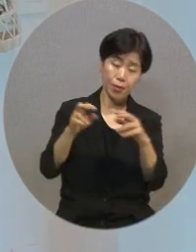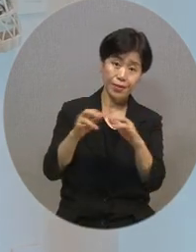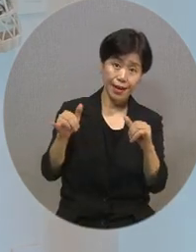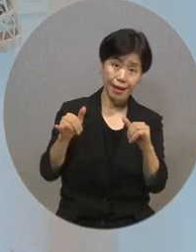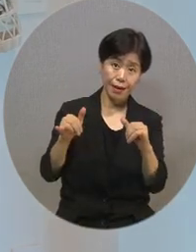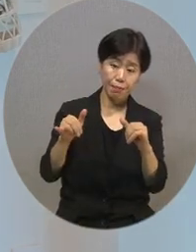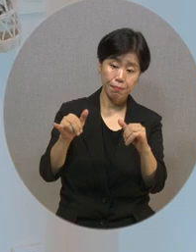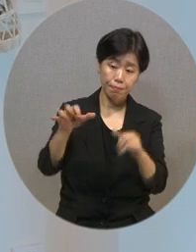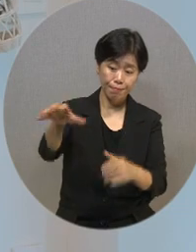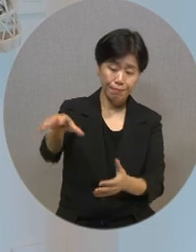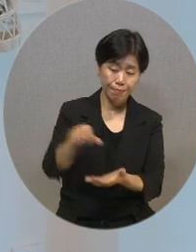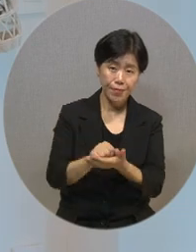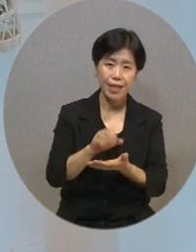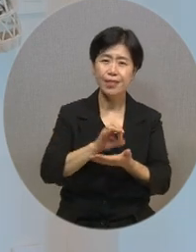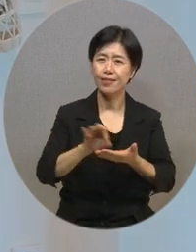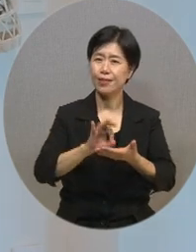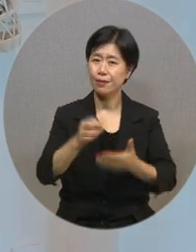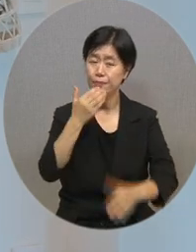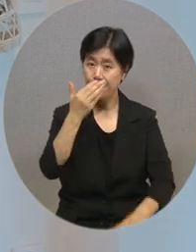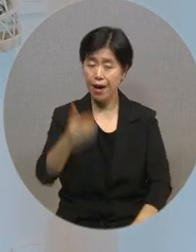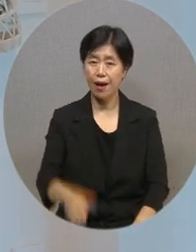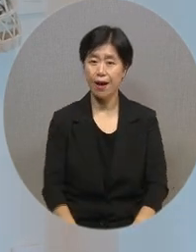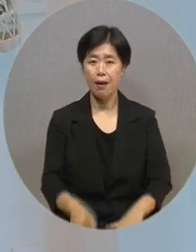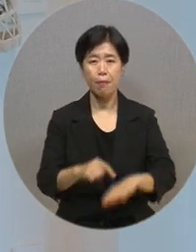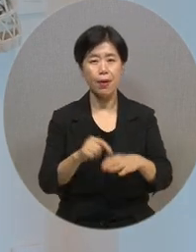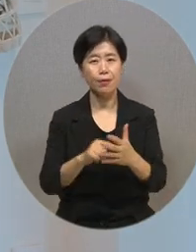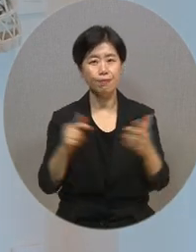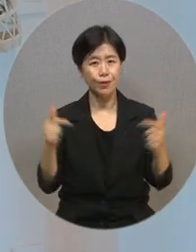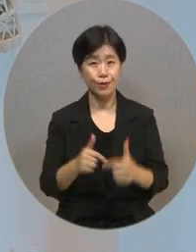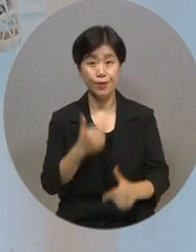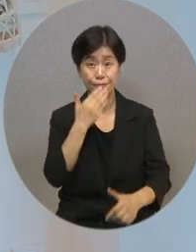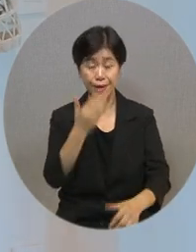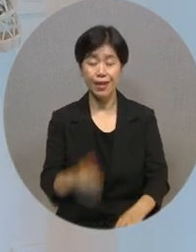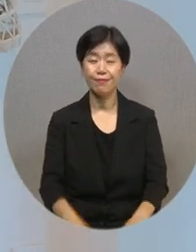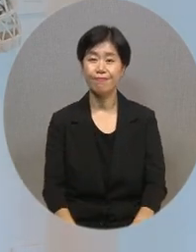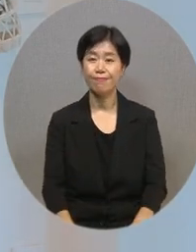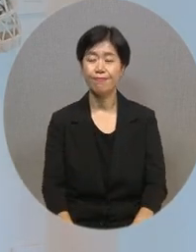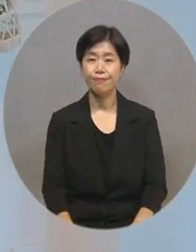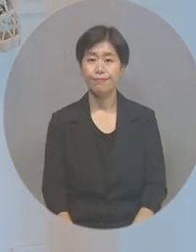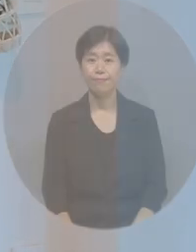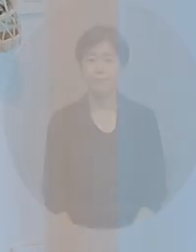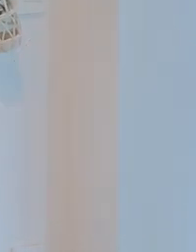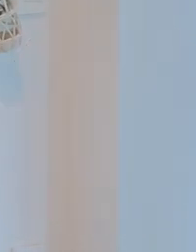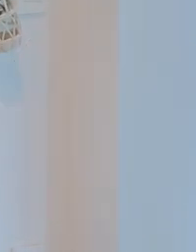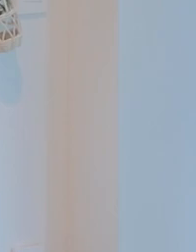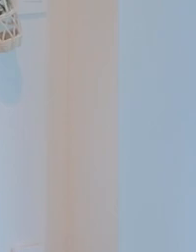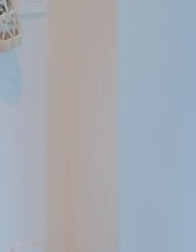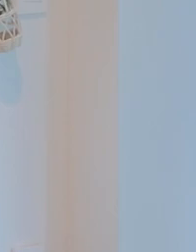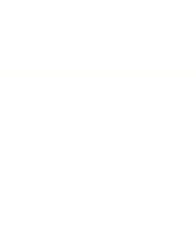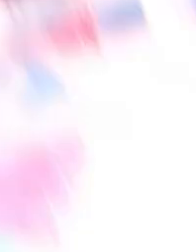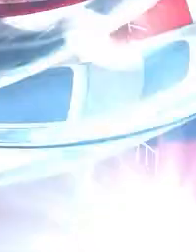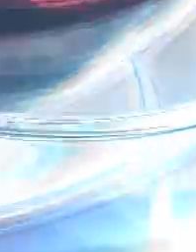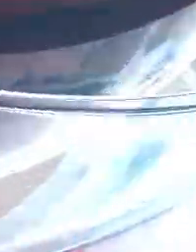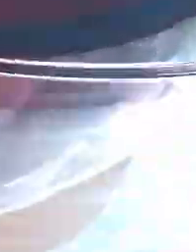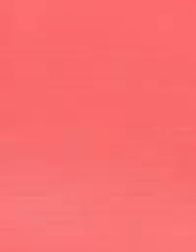다가가 자연의 치유를 선물합니다. 포지티브 뉴스 이영수입니다.